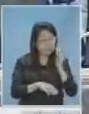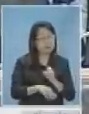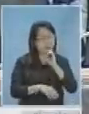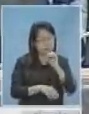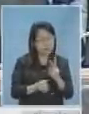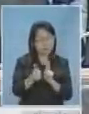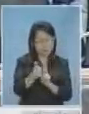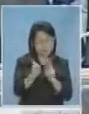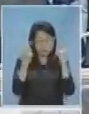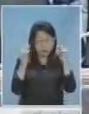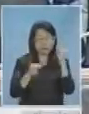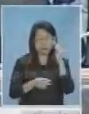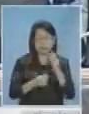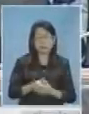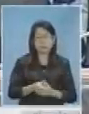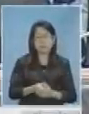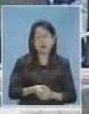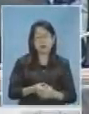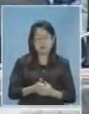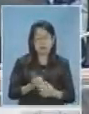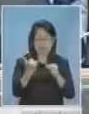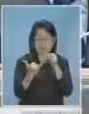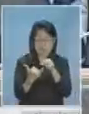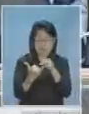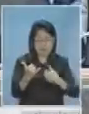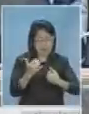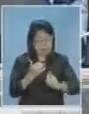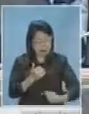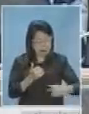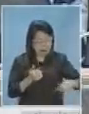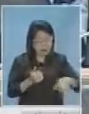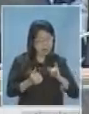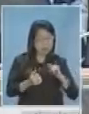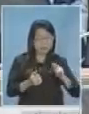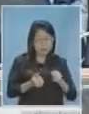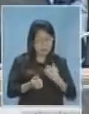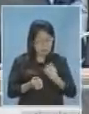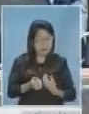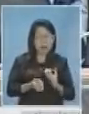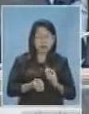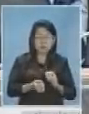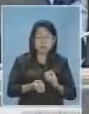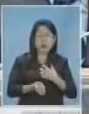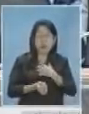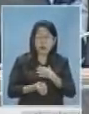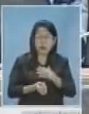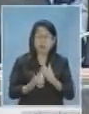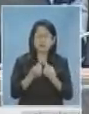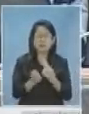ครับคนที่จะผ่าตัดเปลี่ยนไตเปลี่ยนหัวใจเนี่ยนะครับวันนี้ในประเทศไทยต้องรอ8เดือน12เดือนครับท่านประธานครับ